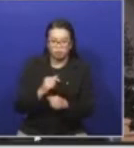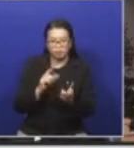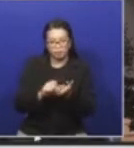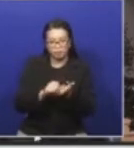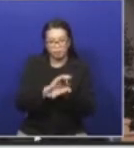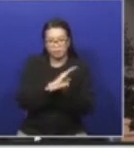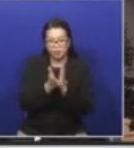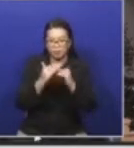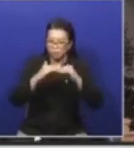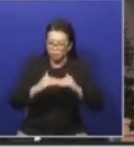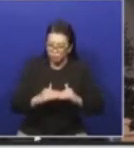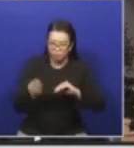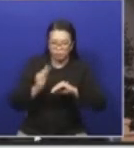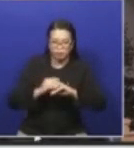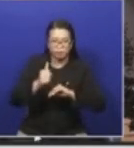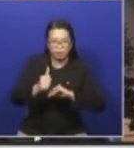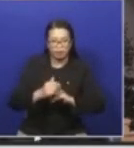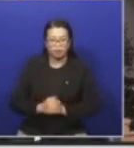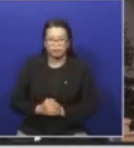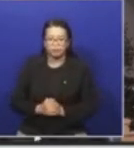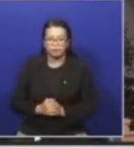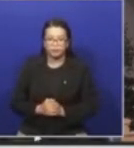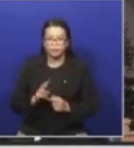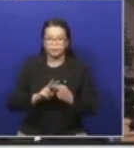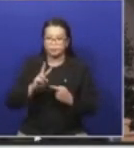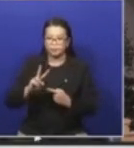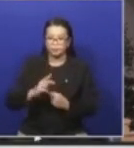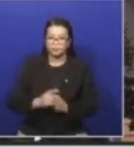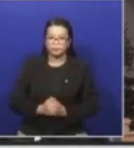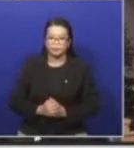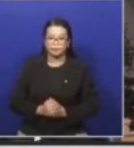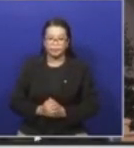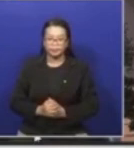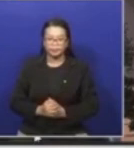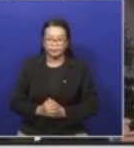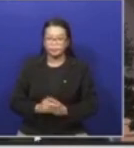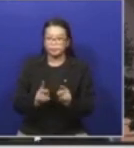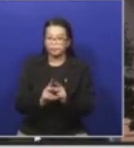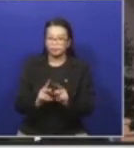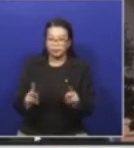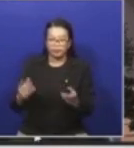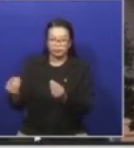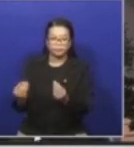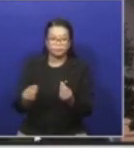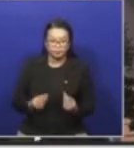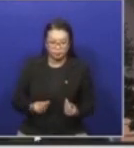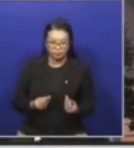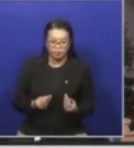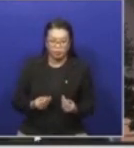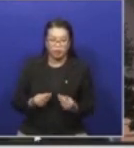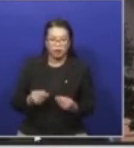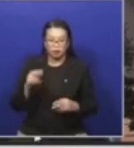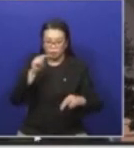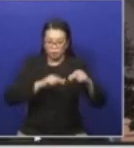ป็นอยู่ในประเด็นที่2เนี่ยนะครับท่านเป็นกรรมธิการท่านได้รับมอบหมายจากสภาผู้แทนราษฎรไปศึกษ